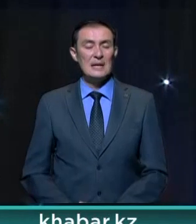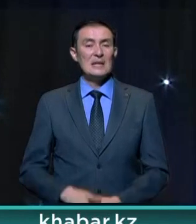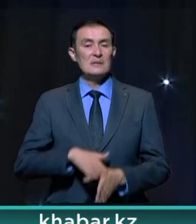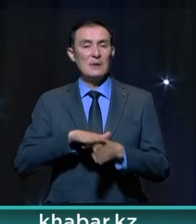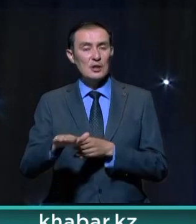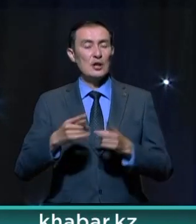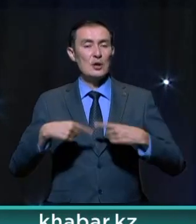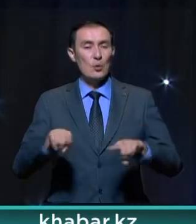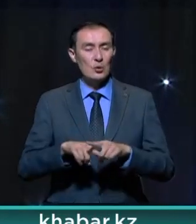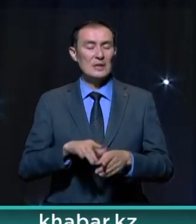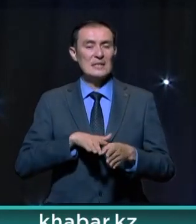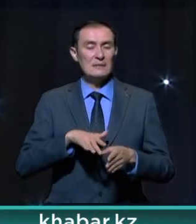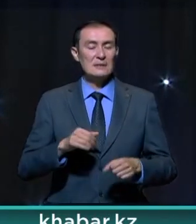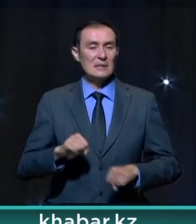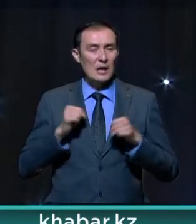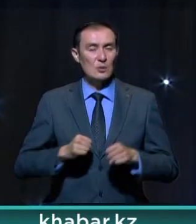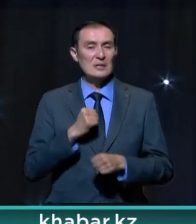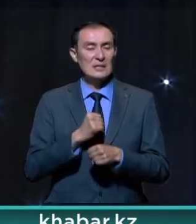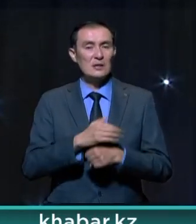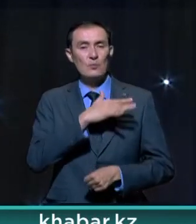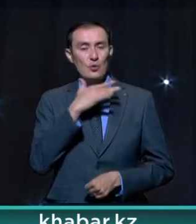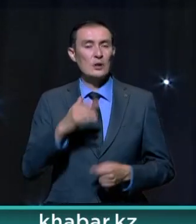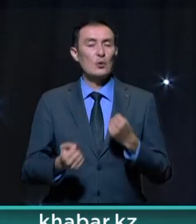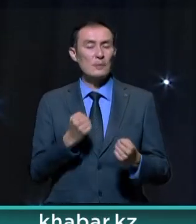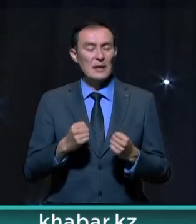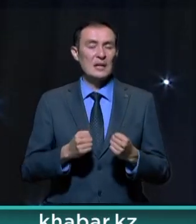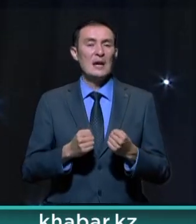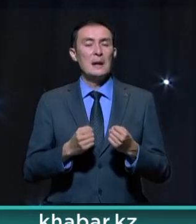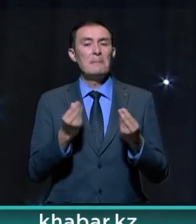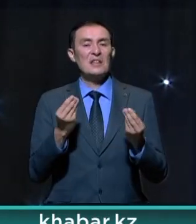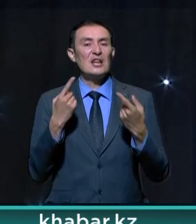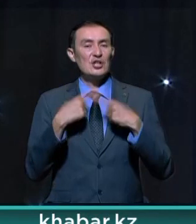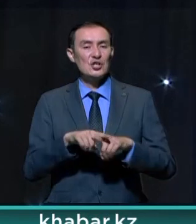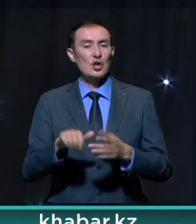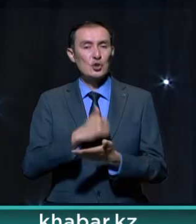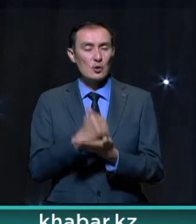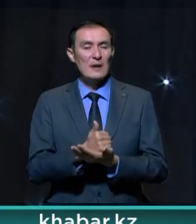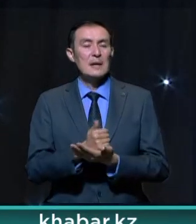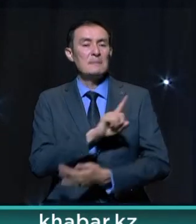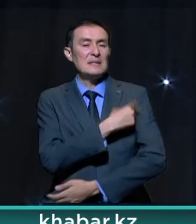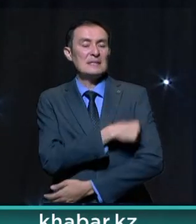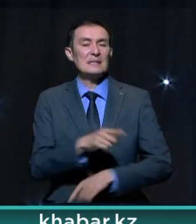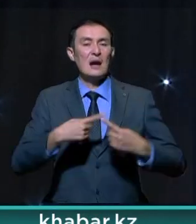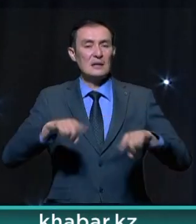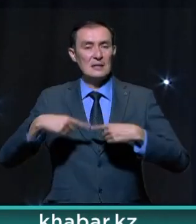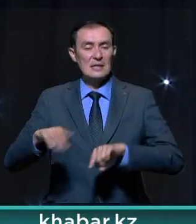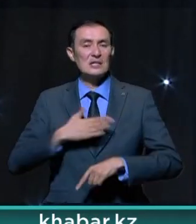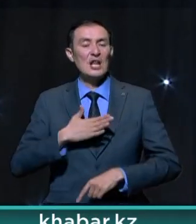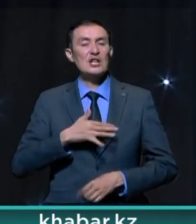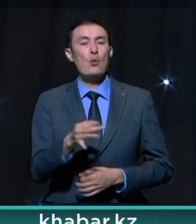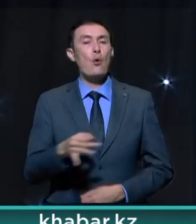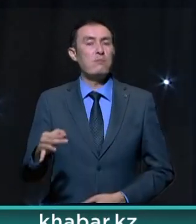органы делают многое для укрепления материально-технической базы медицинских организаций нашей